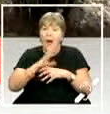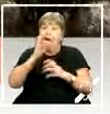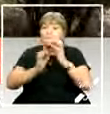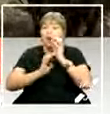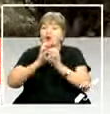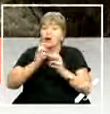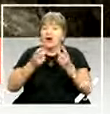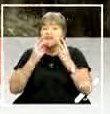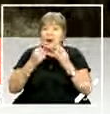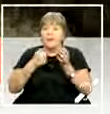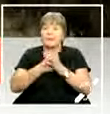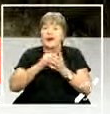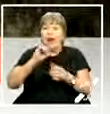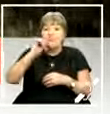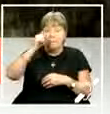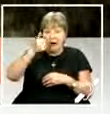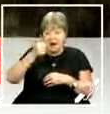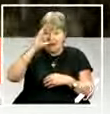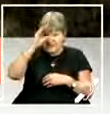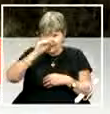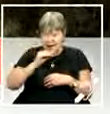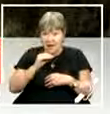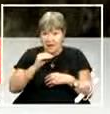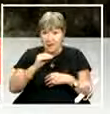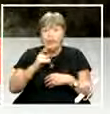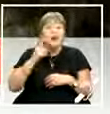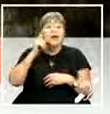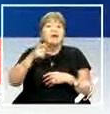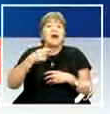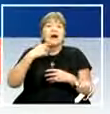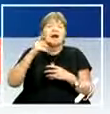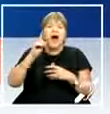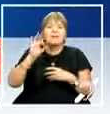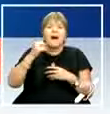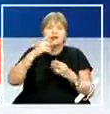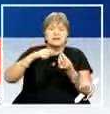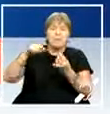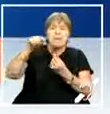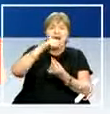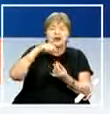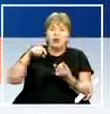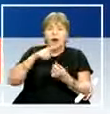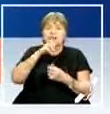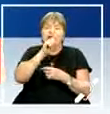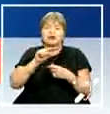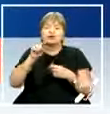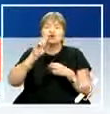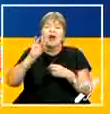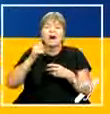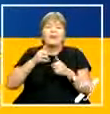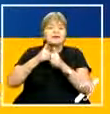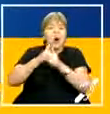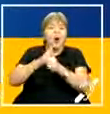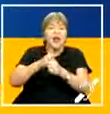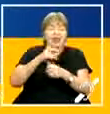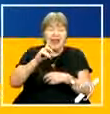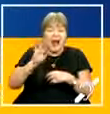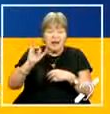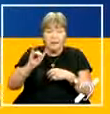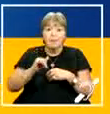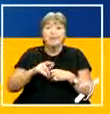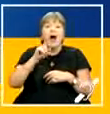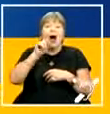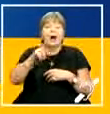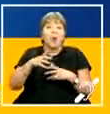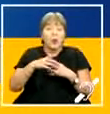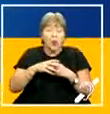este valabil până mâine seară, vizează zona Carpaților Meridionali și sudul Carpaților Orientali. Aici avem ca și